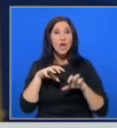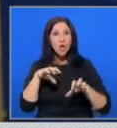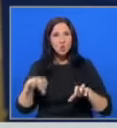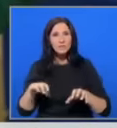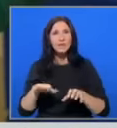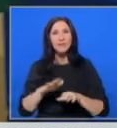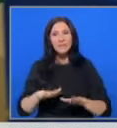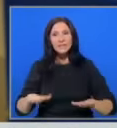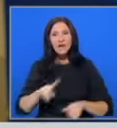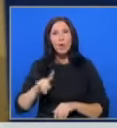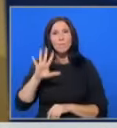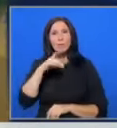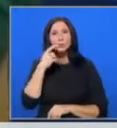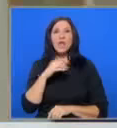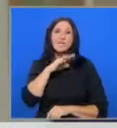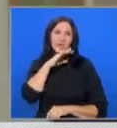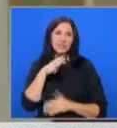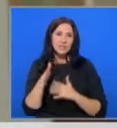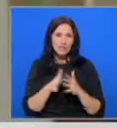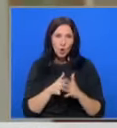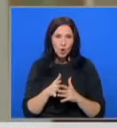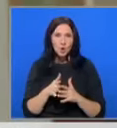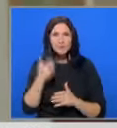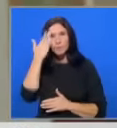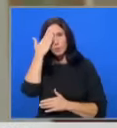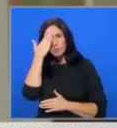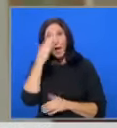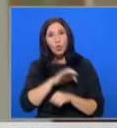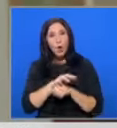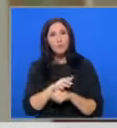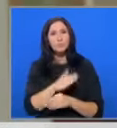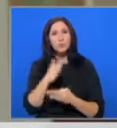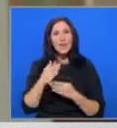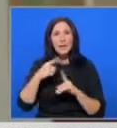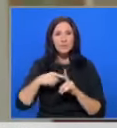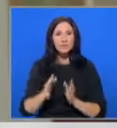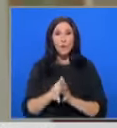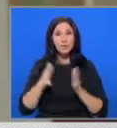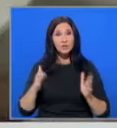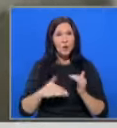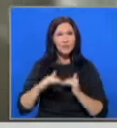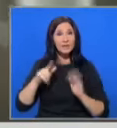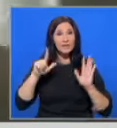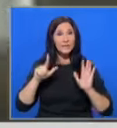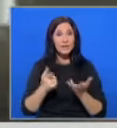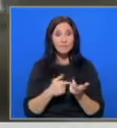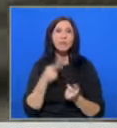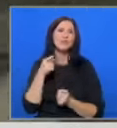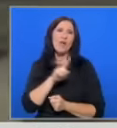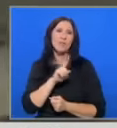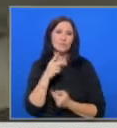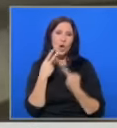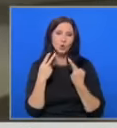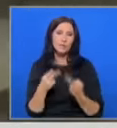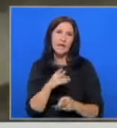деца до 5 години и по-възрастните хора. Заболеваемостта от COVID през последния месец се увеличила над 7 пъти, но това не се